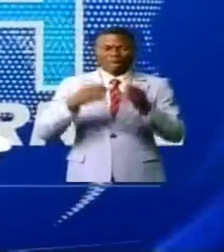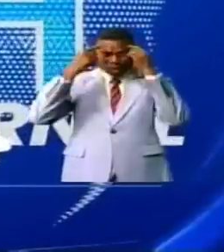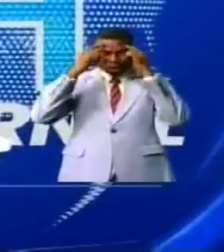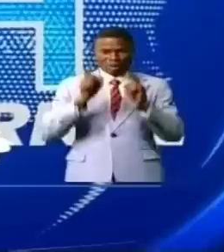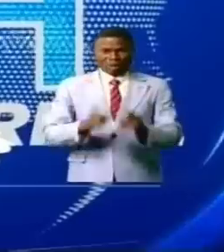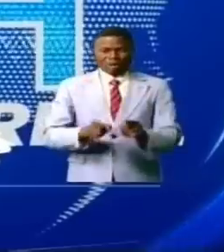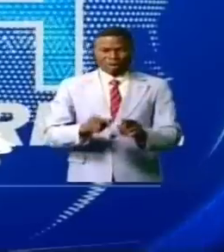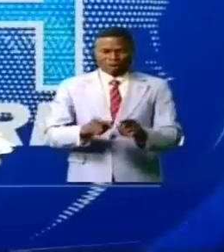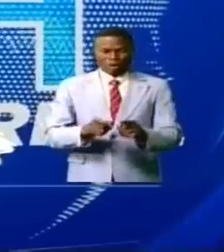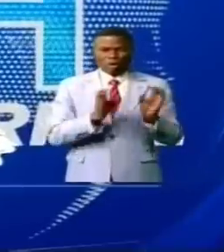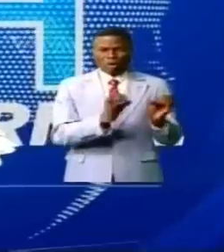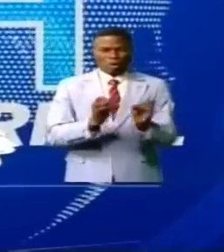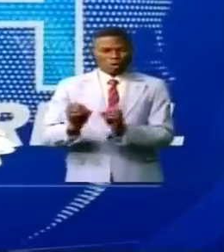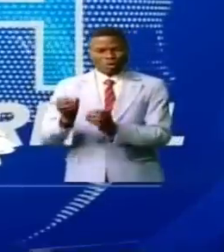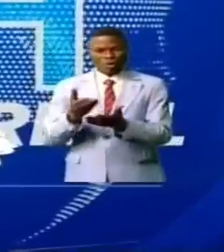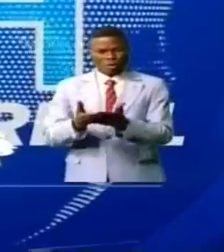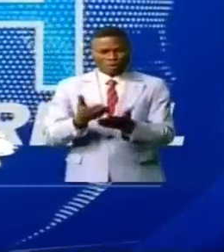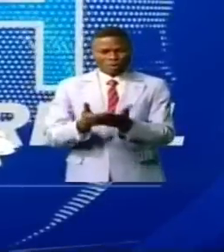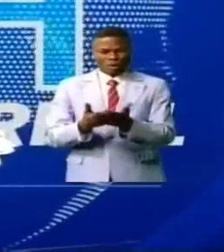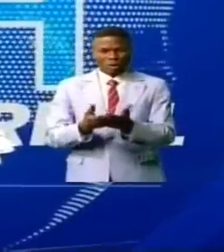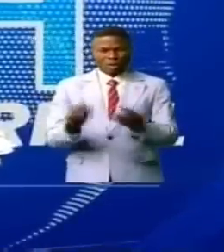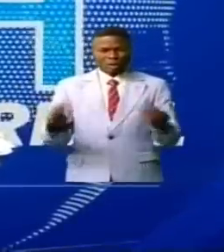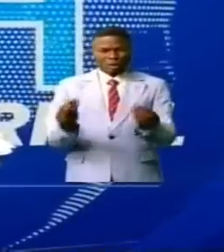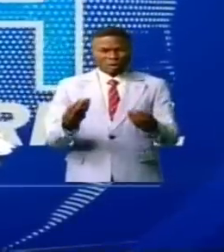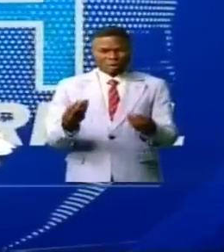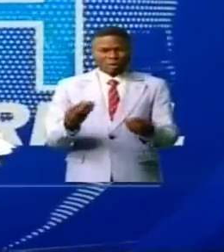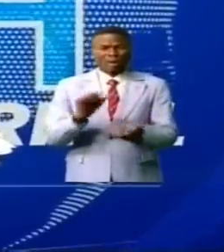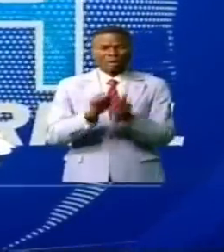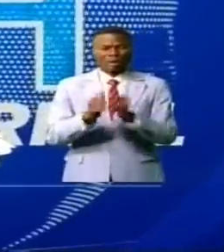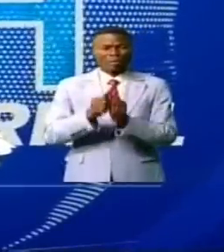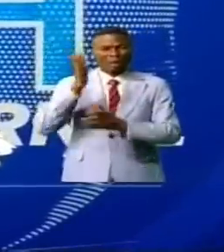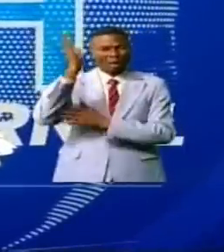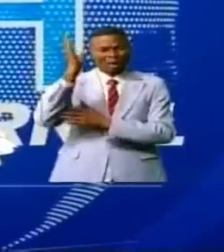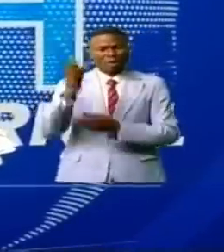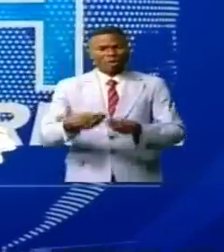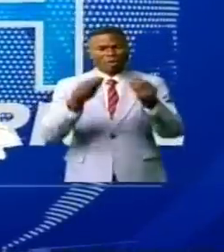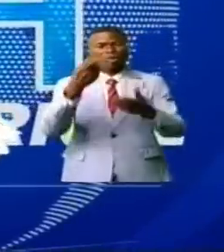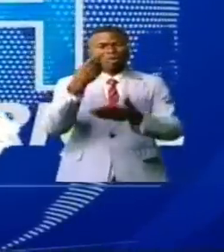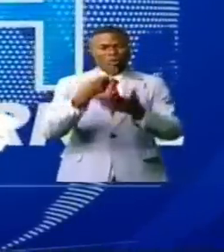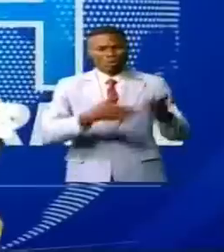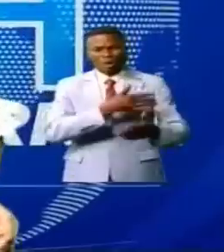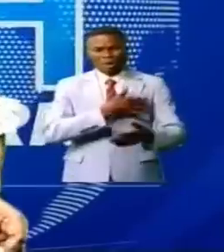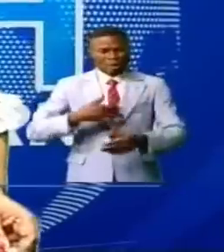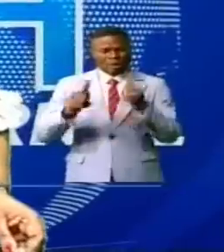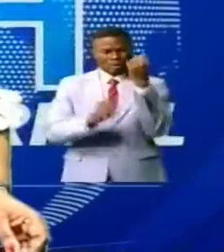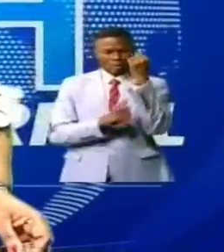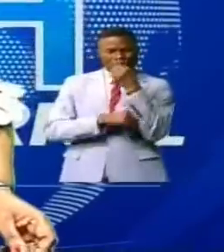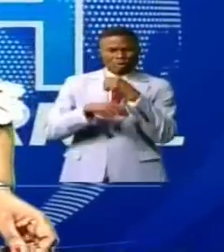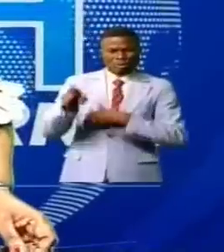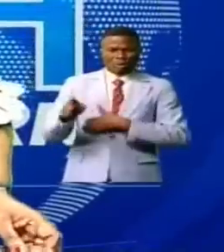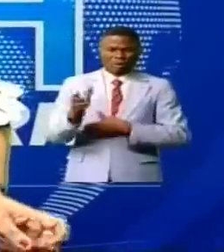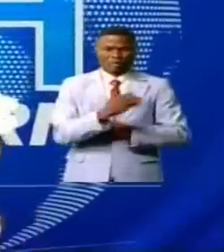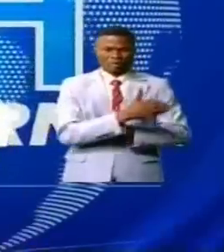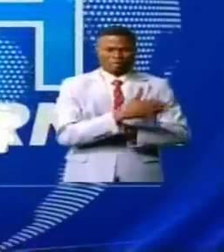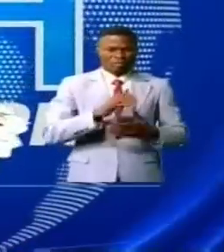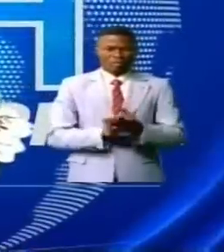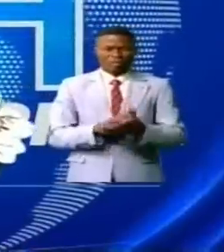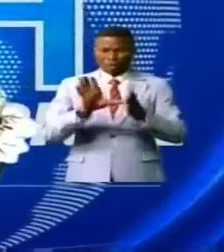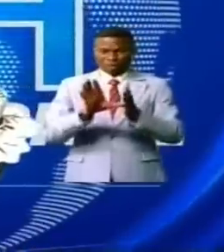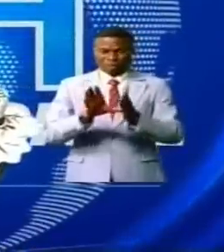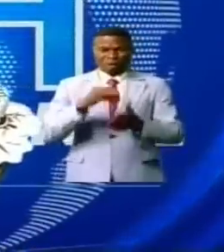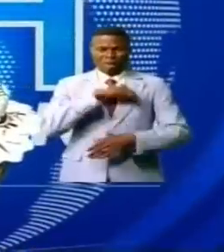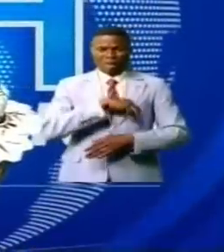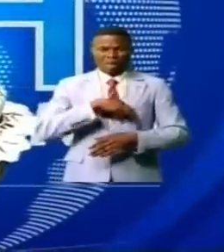est en train d'être trouvé. Ce qui est sûr, c'est que le Congrès devra donner le nom de ce juge. En image, en mission